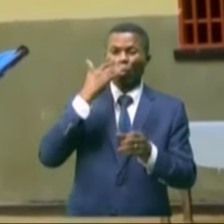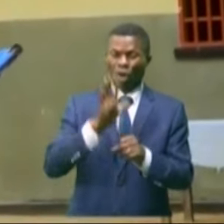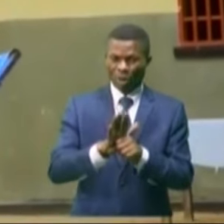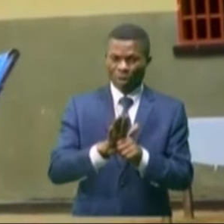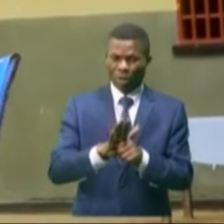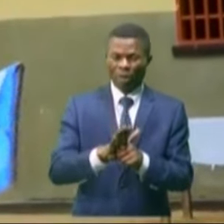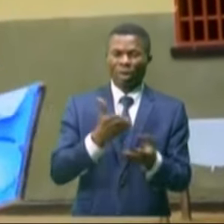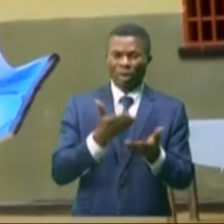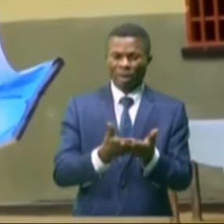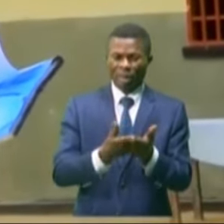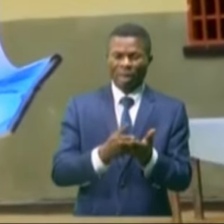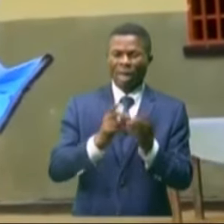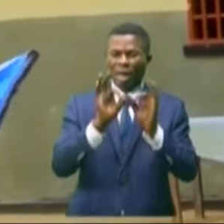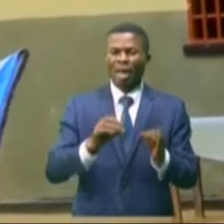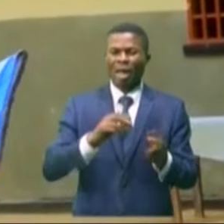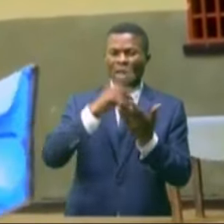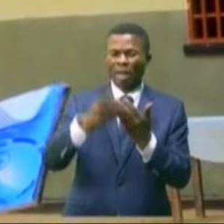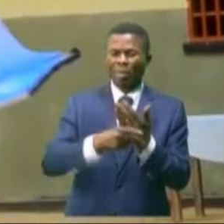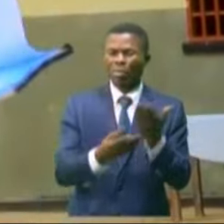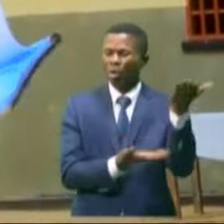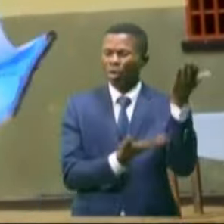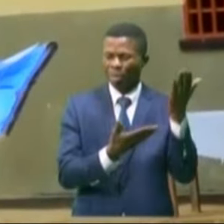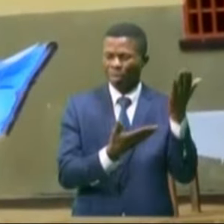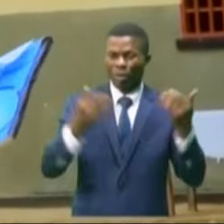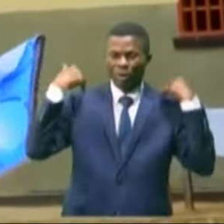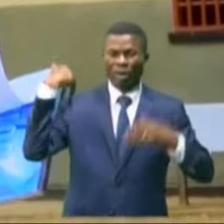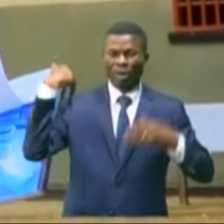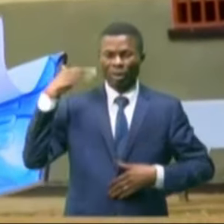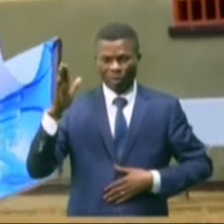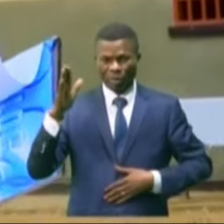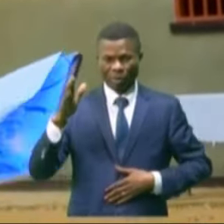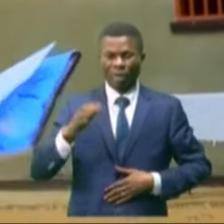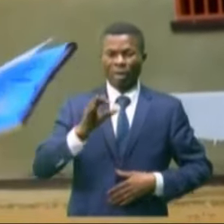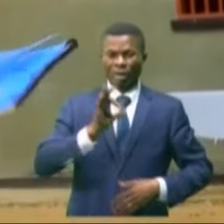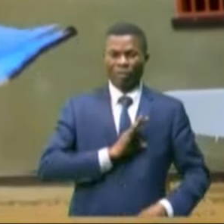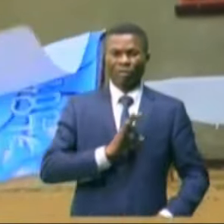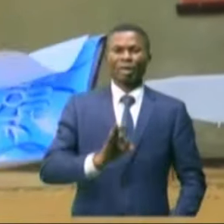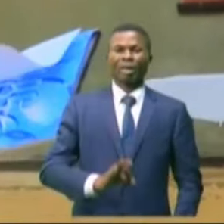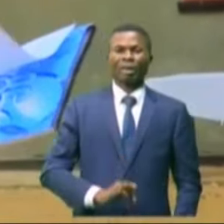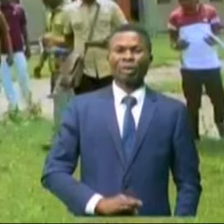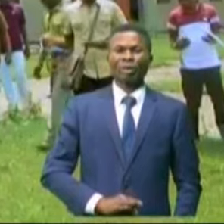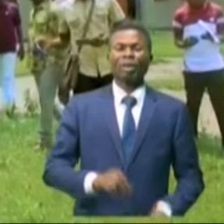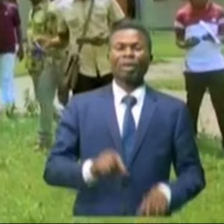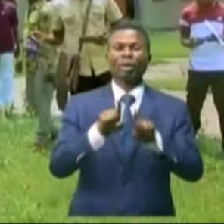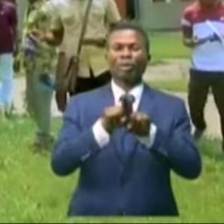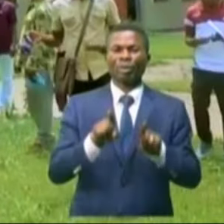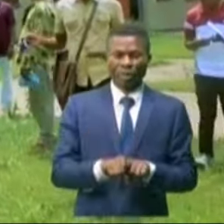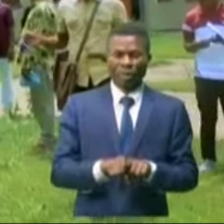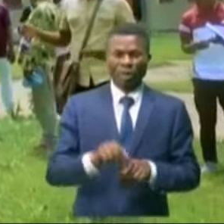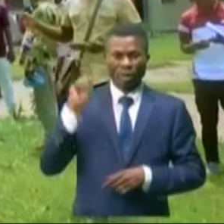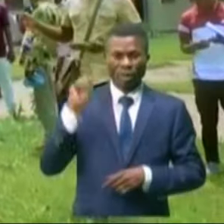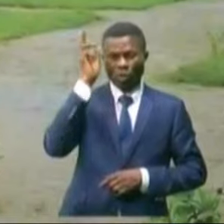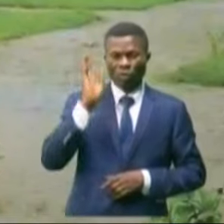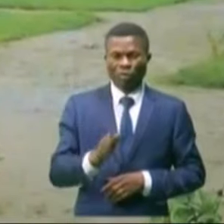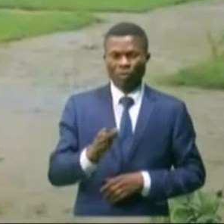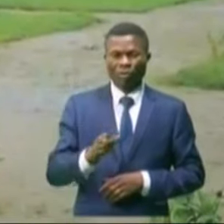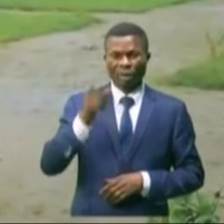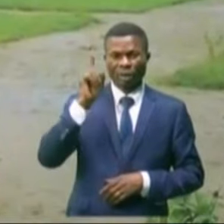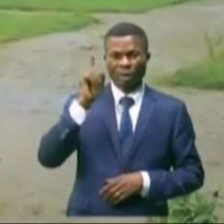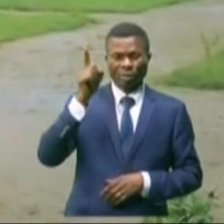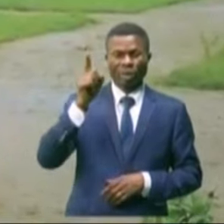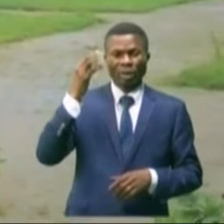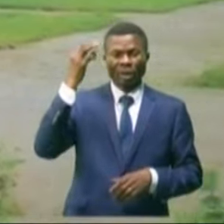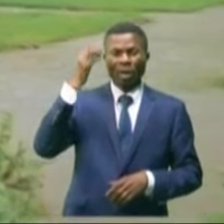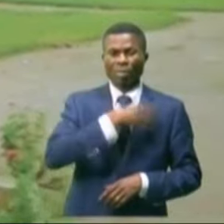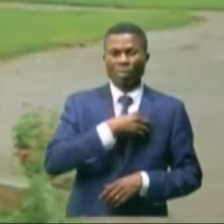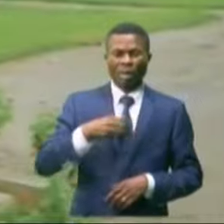programme ambitieux du chef de l'État, M. Félix-Antoine Tshisekedi, et du gouvernement central relatif à